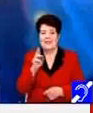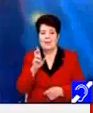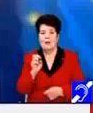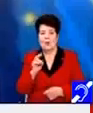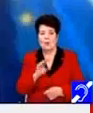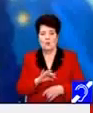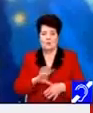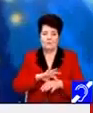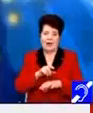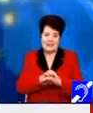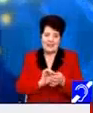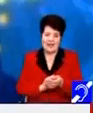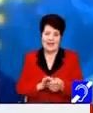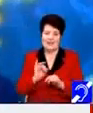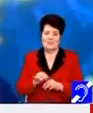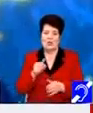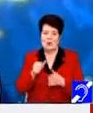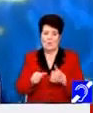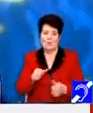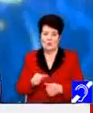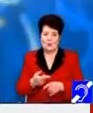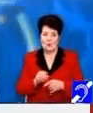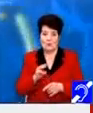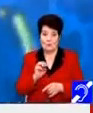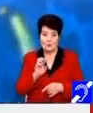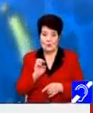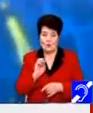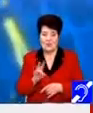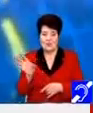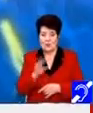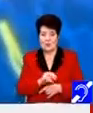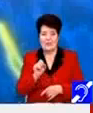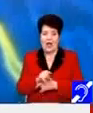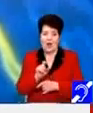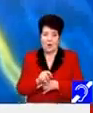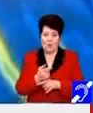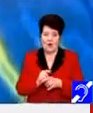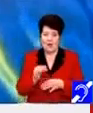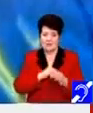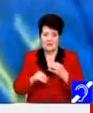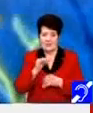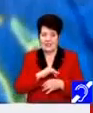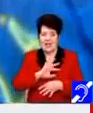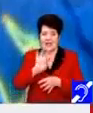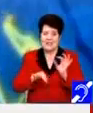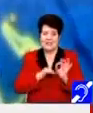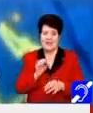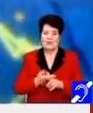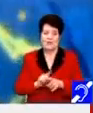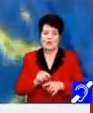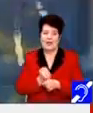de cercei și o brățară pentru Meghan și buton pentru prințul Henry, toate din aur. Camelia Cichi a stat de vorbă cu designerul care le-a